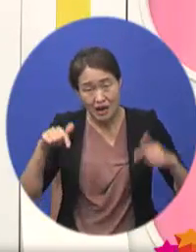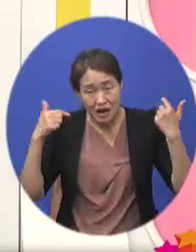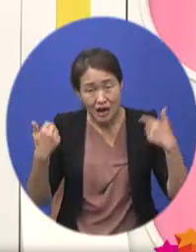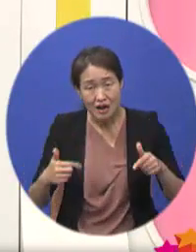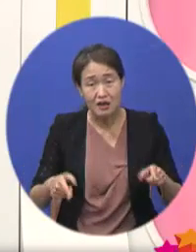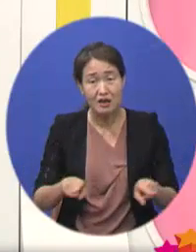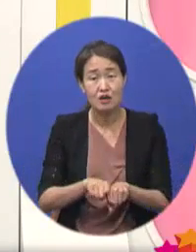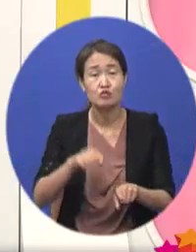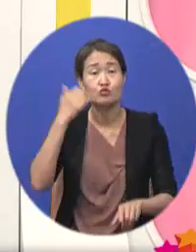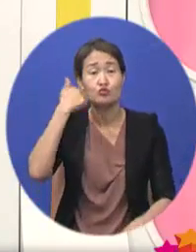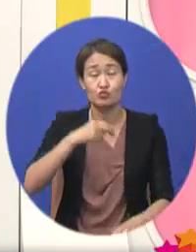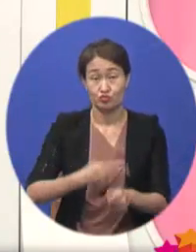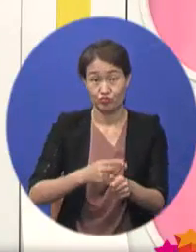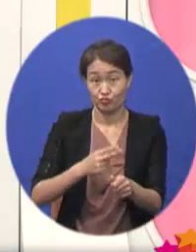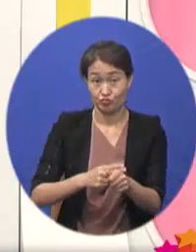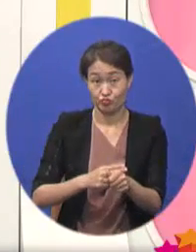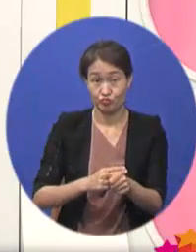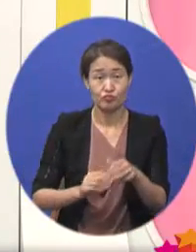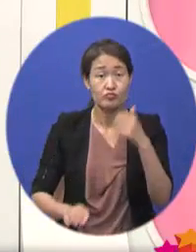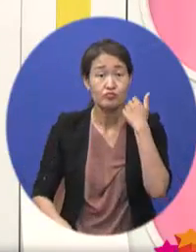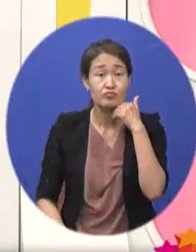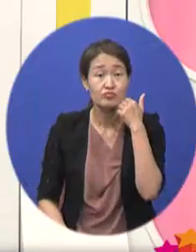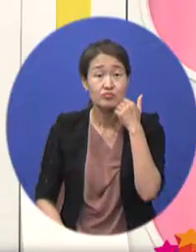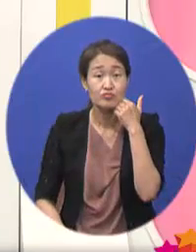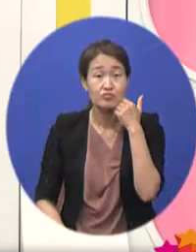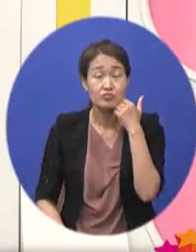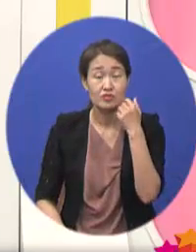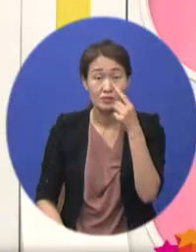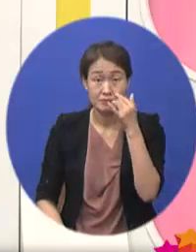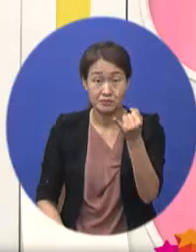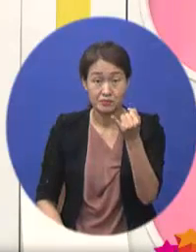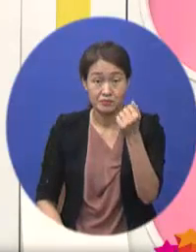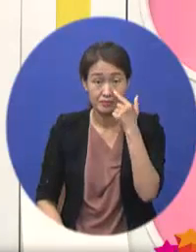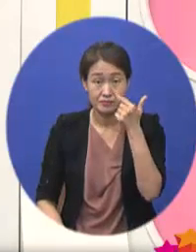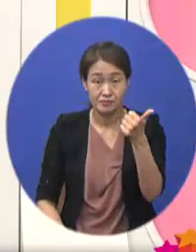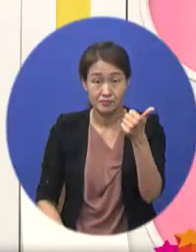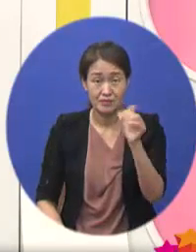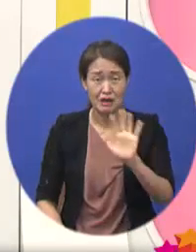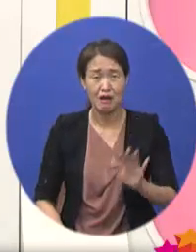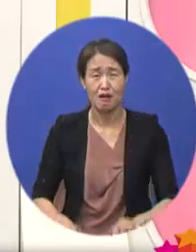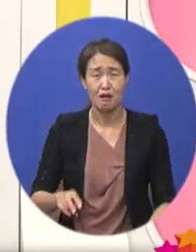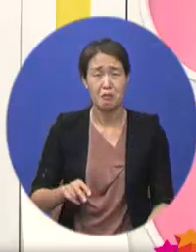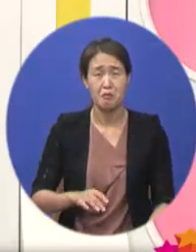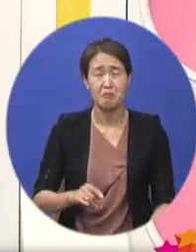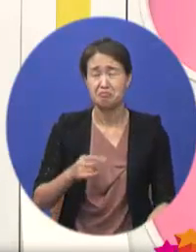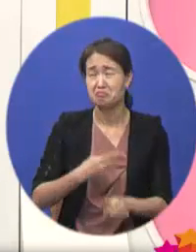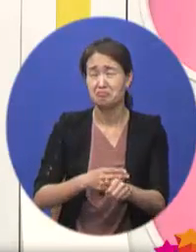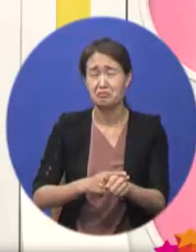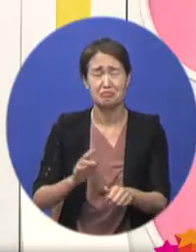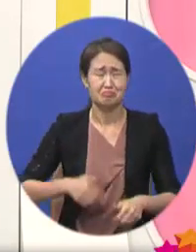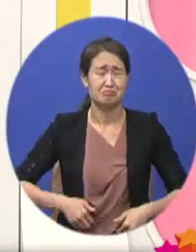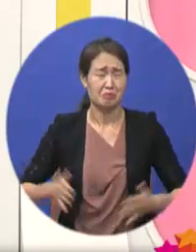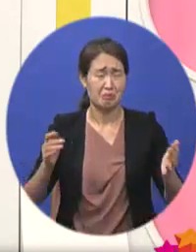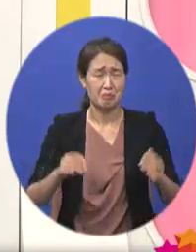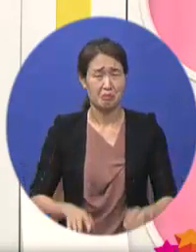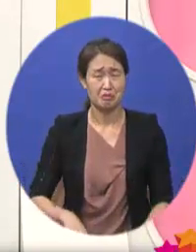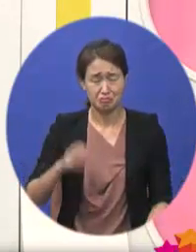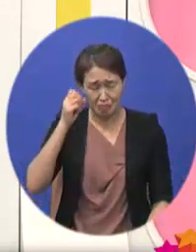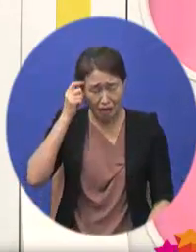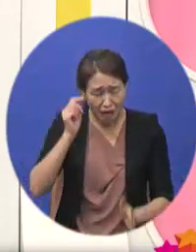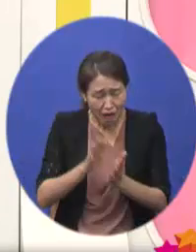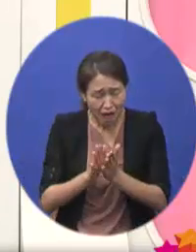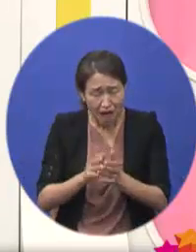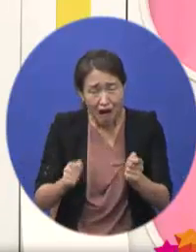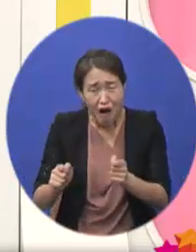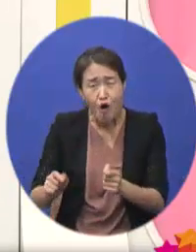아세요? 그 선생님. 누구? 어머님, 아버님. 신동인데 뭐 선생님도 뭐 필요 없이 그냥 그 자리에서